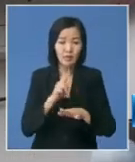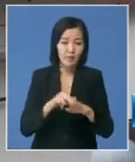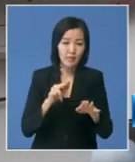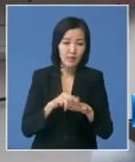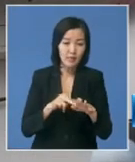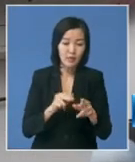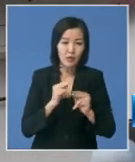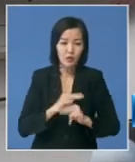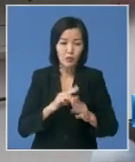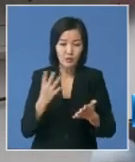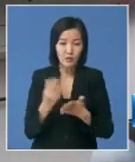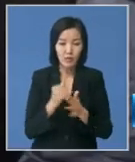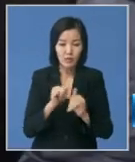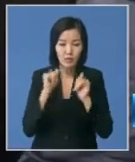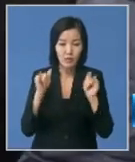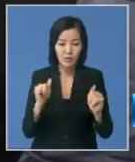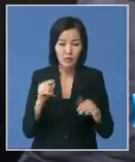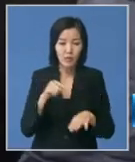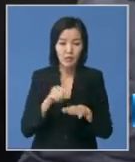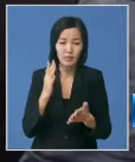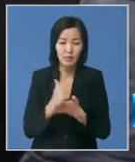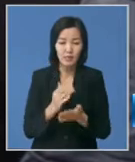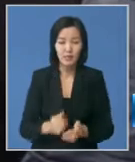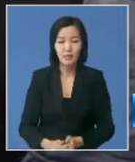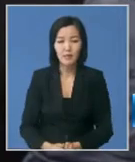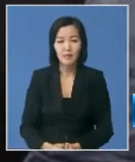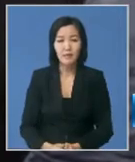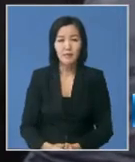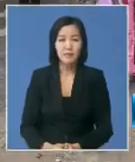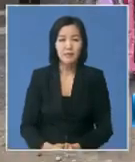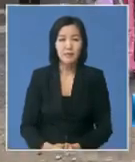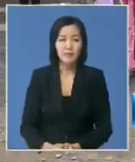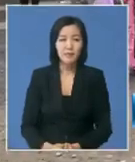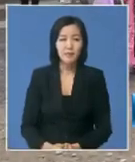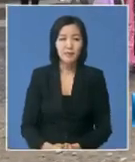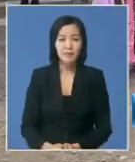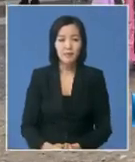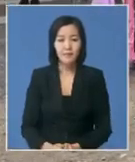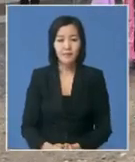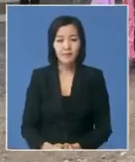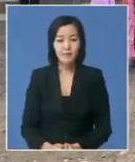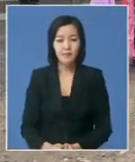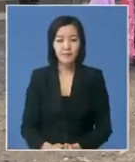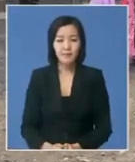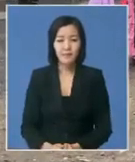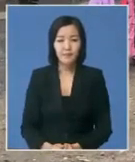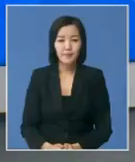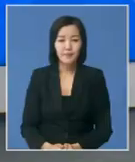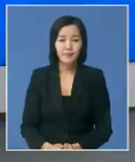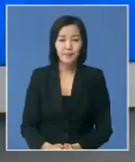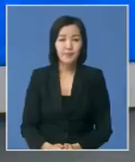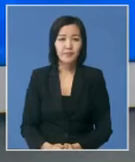полицейлердің жұмыс нәтижесін арттыруына игі септігін тигізіп жатыр. Гүлжанат Мақұлжанова, Жайық Құрманбаев, Жетісу телеарнасы.